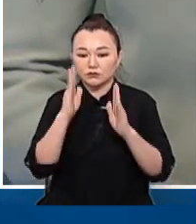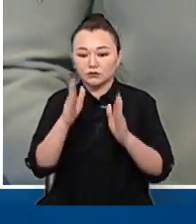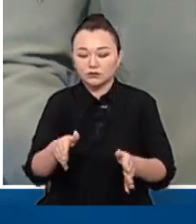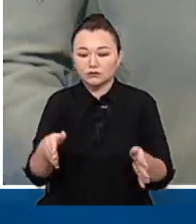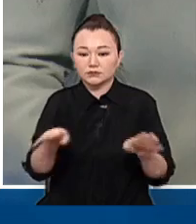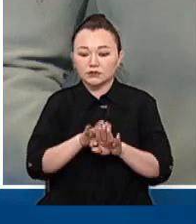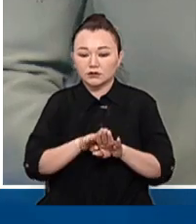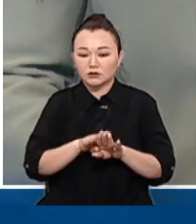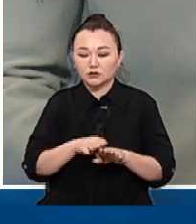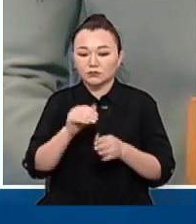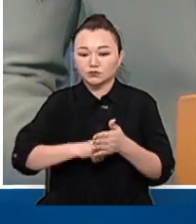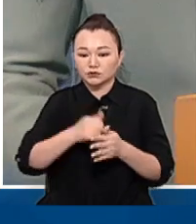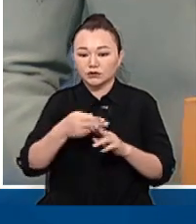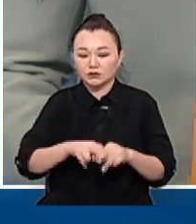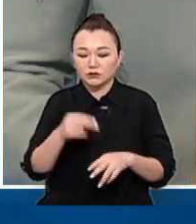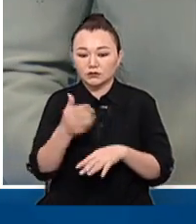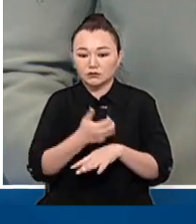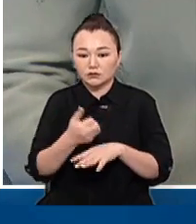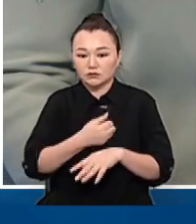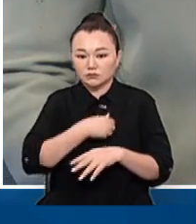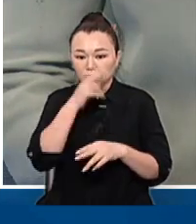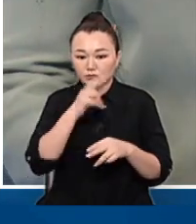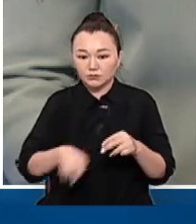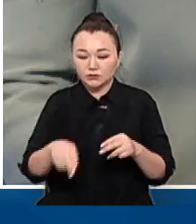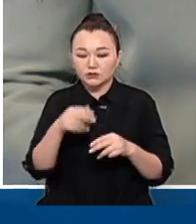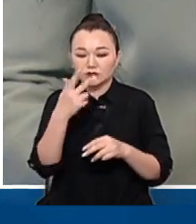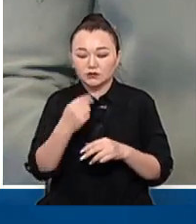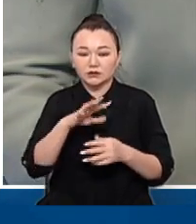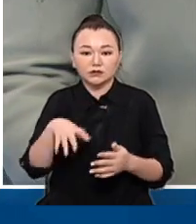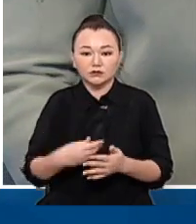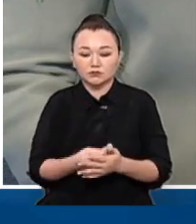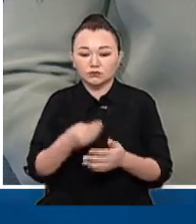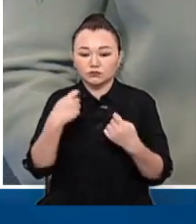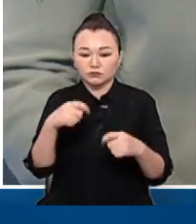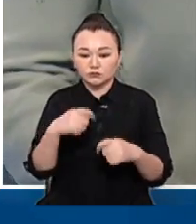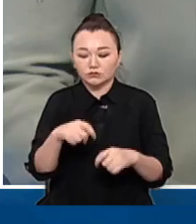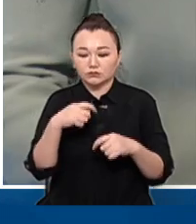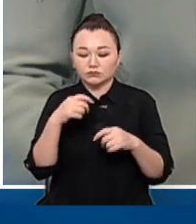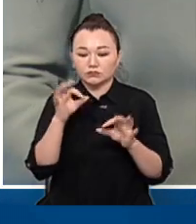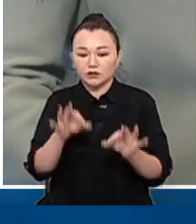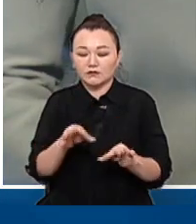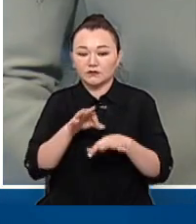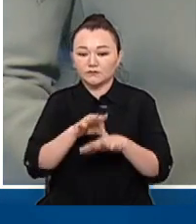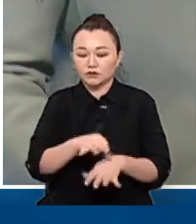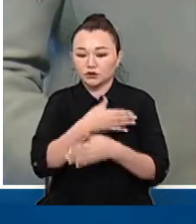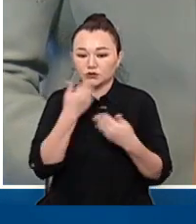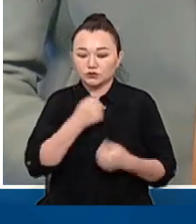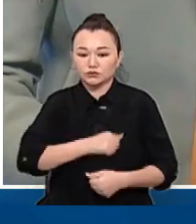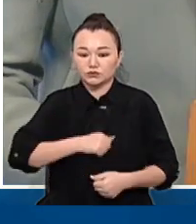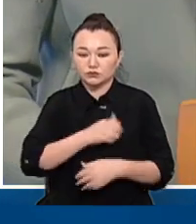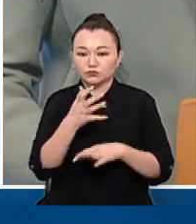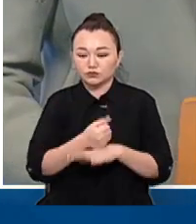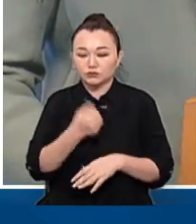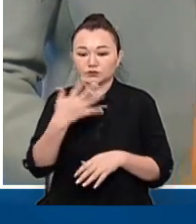тастаған. Соның кесірінен табысымыздан айырылдық деген көпшілік 3 күннен бері саудамыз мардымды жүрмей тұр деп ашулы. 50